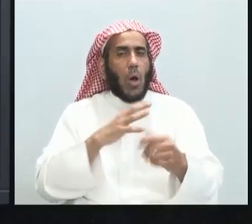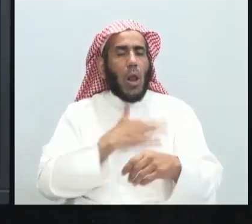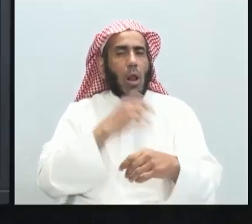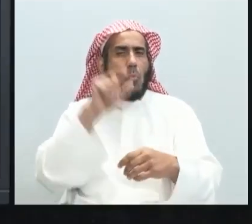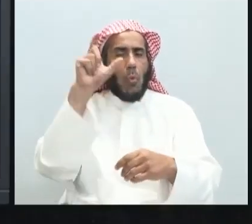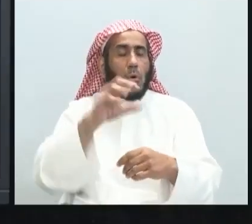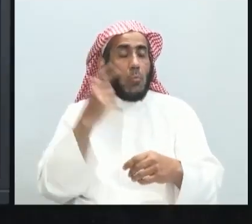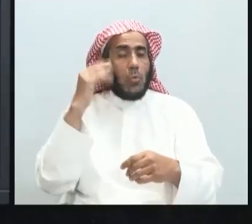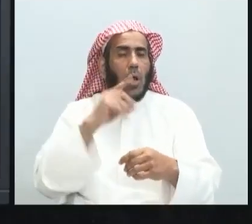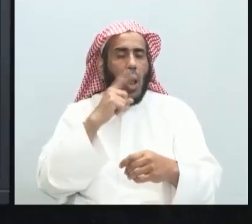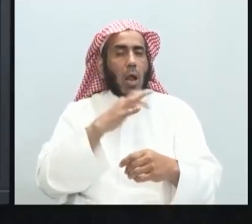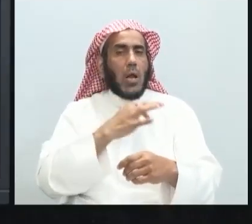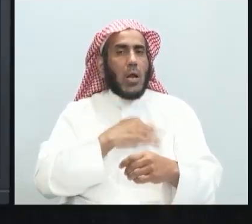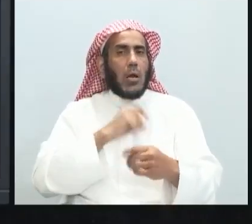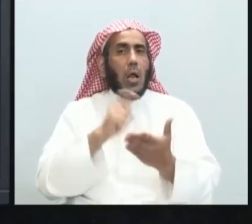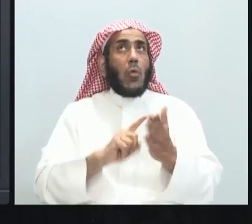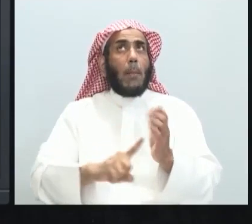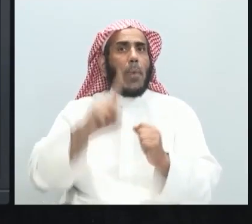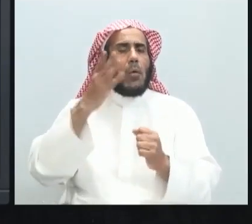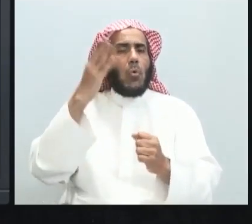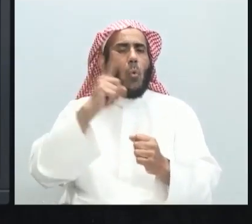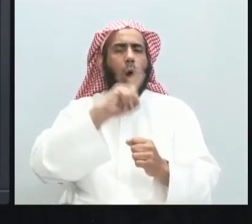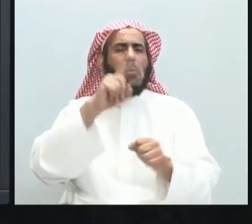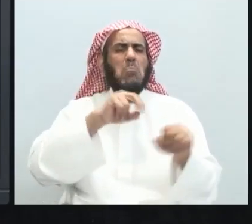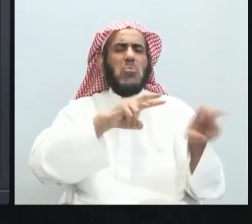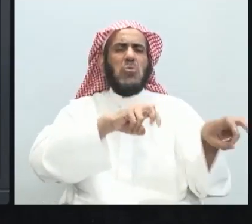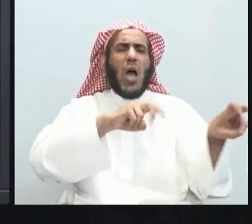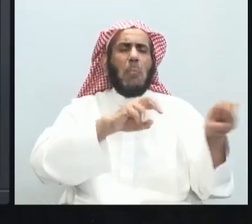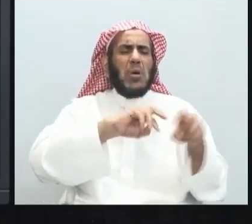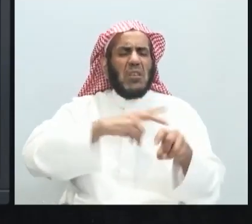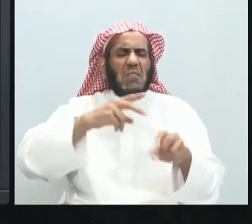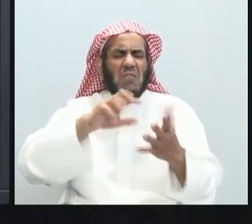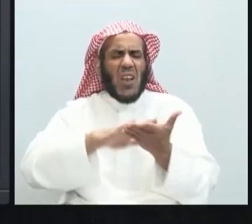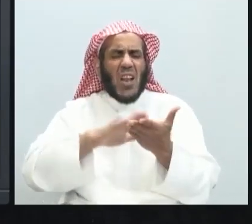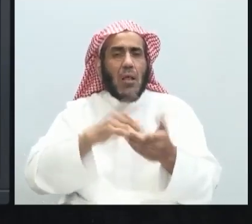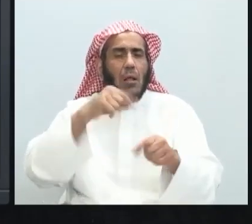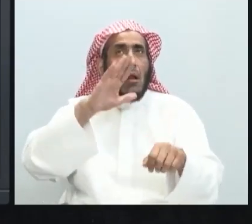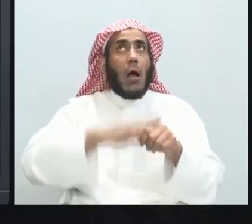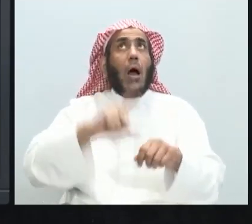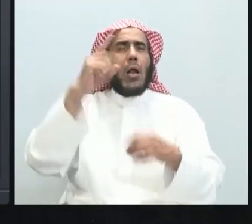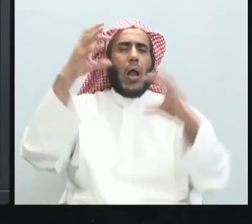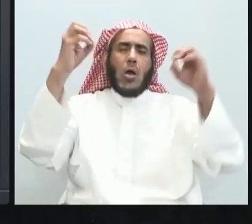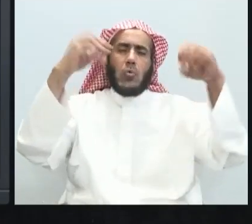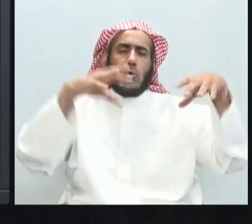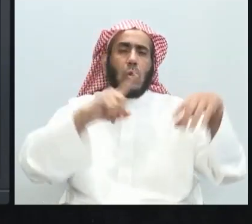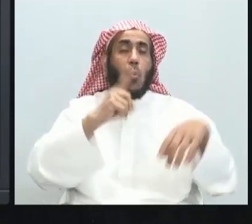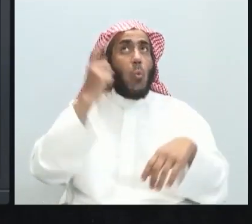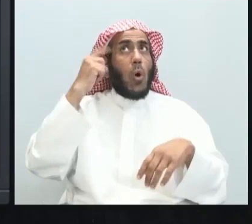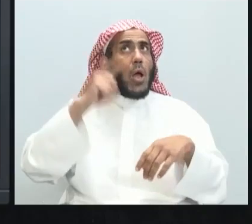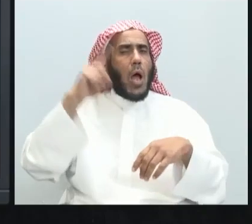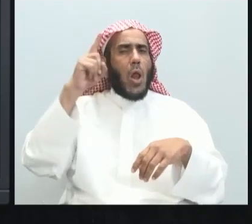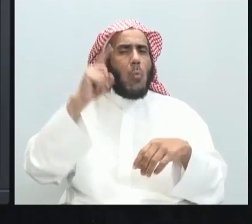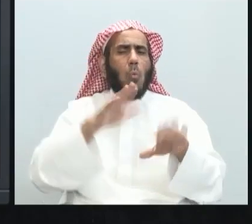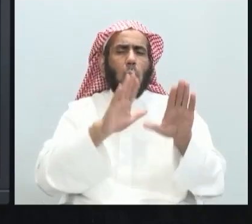والمؤمن ان يثق بالله تعالى وما من دابه في الارض الا على الله رزقها ويعلم